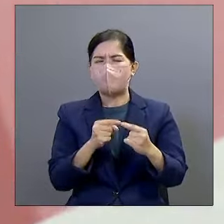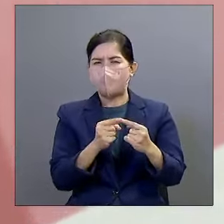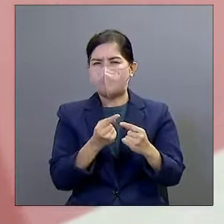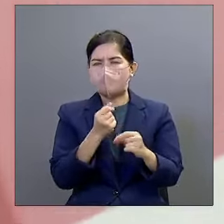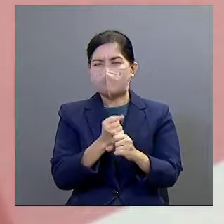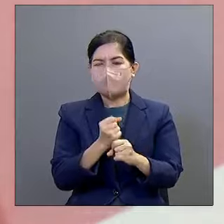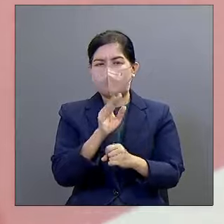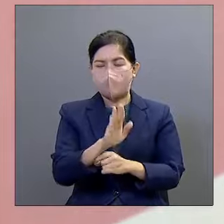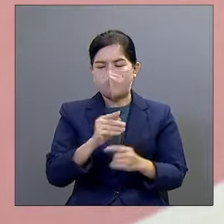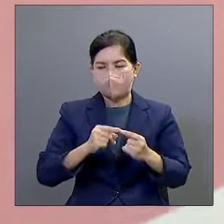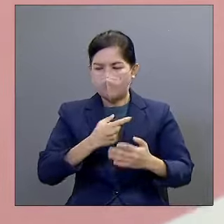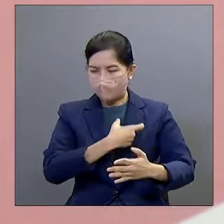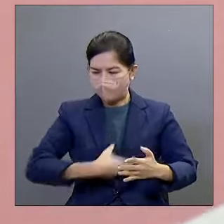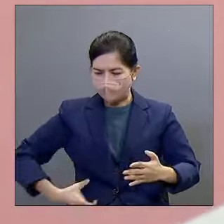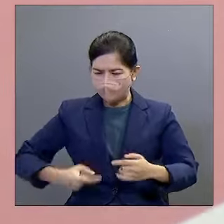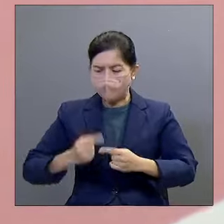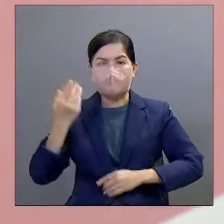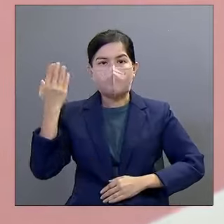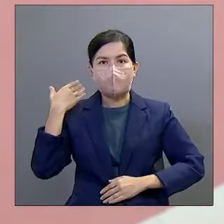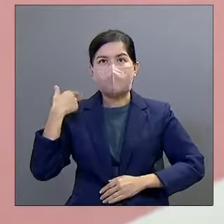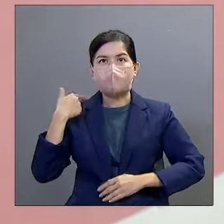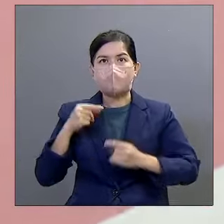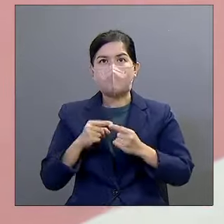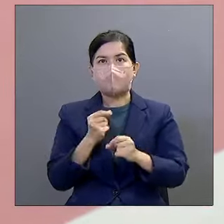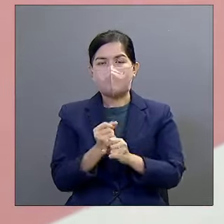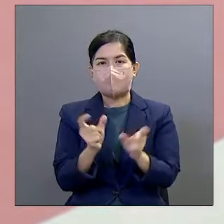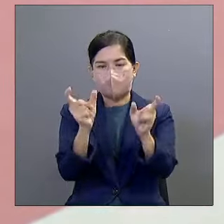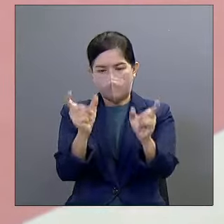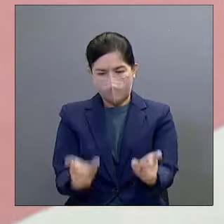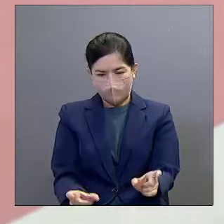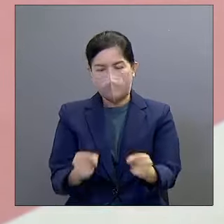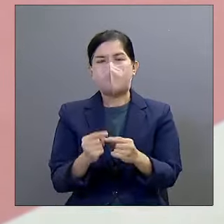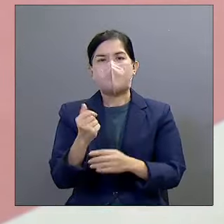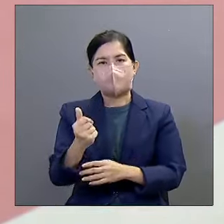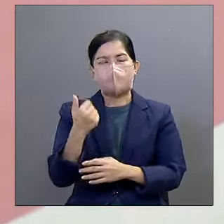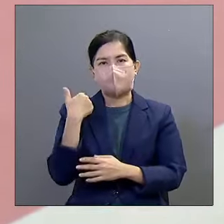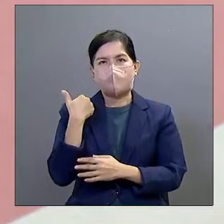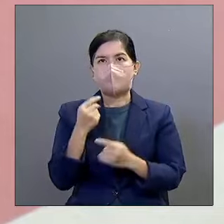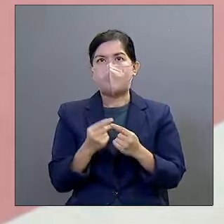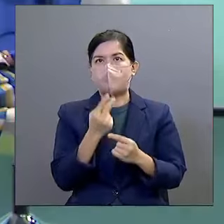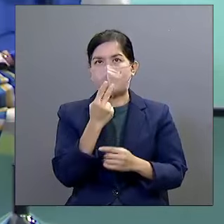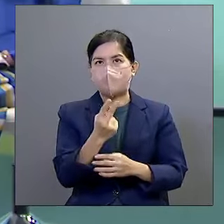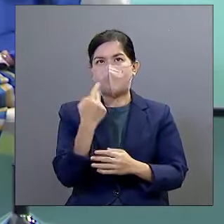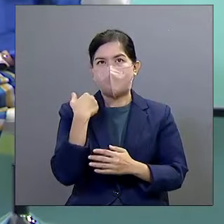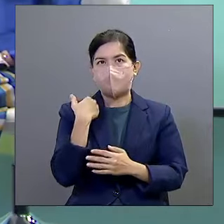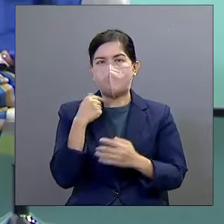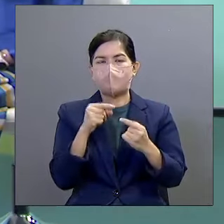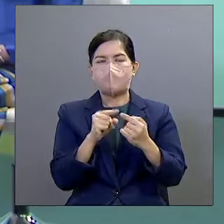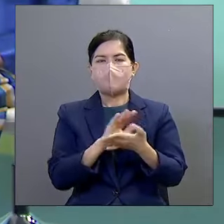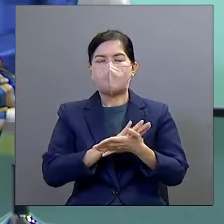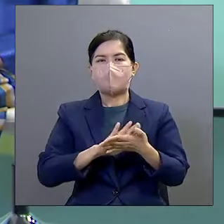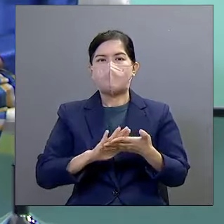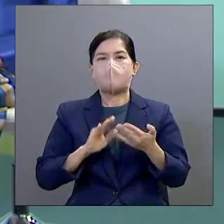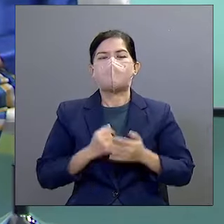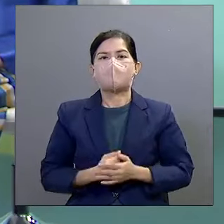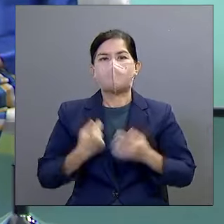ก่อนก็ประยุกต์นะคะสวมใส่กับกางเกงขายาวเพื่อให้หล่อสมาร์ทเข้ากับยุคสมัยค่ะ ก็ต้ องบอกว่าเสื้อเนี่ยอย่